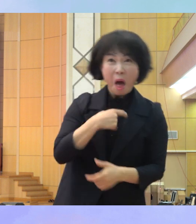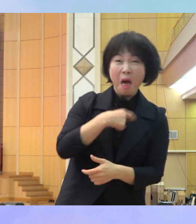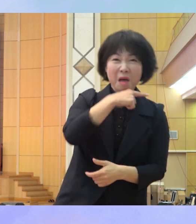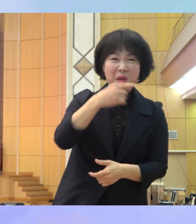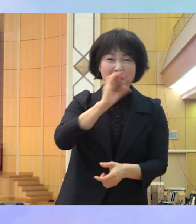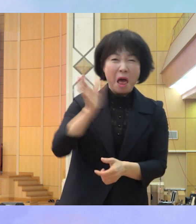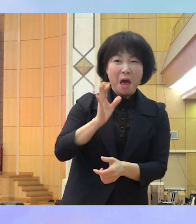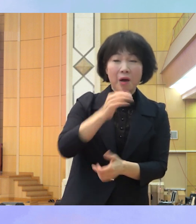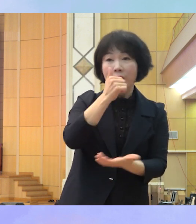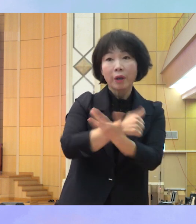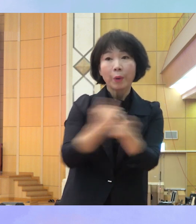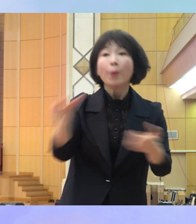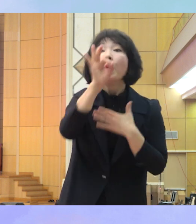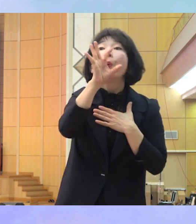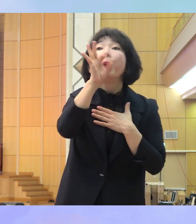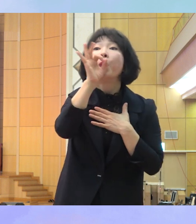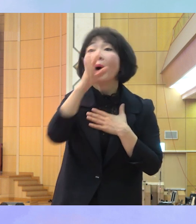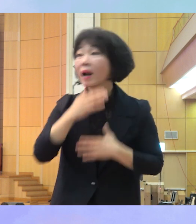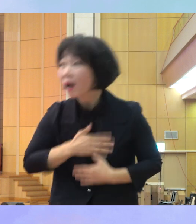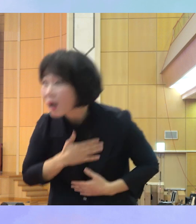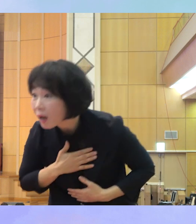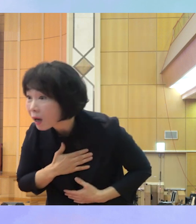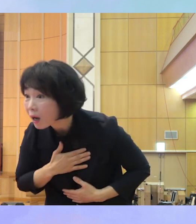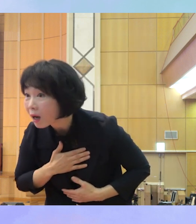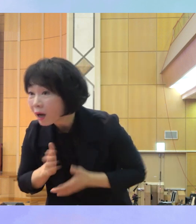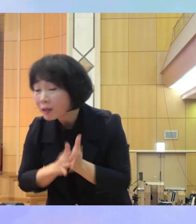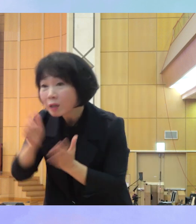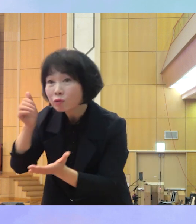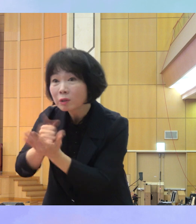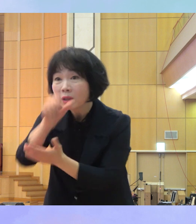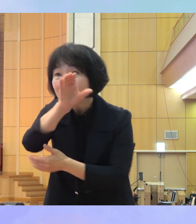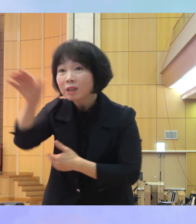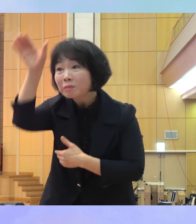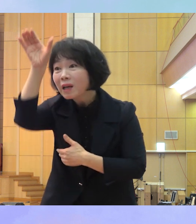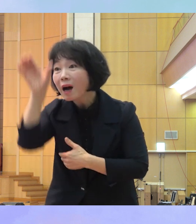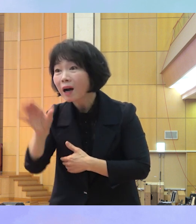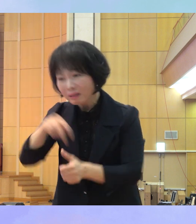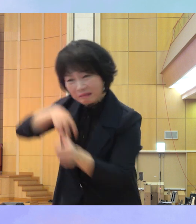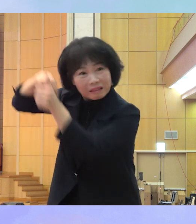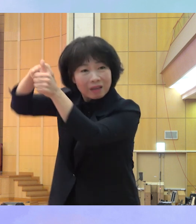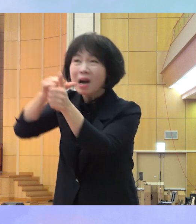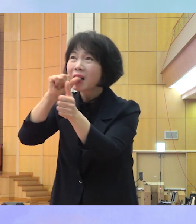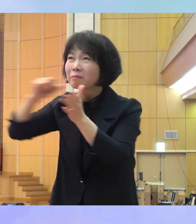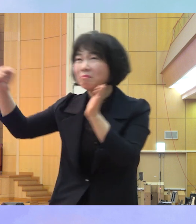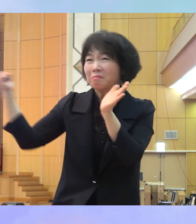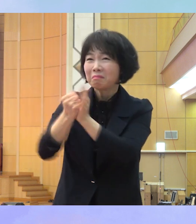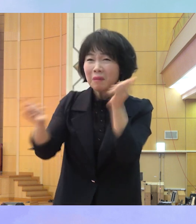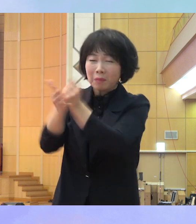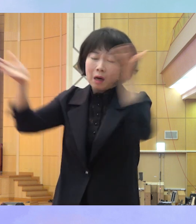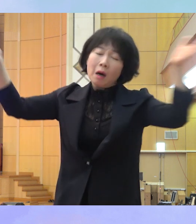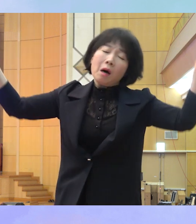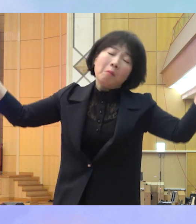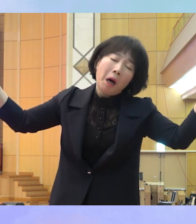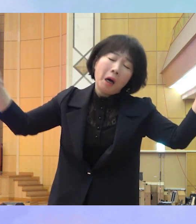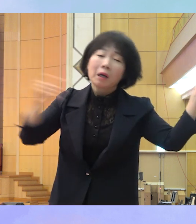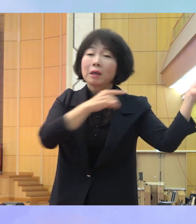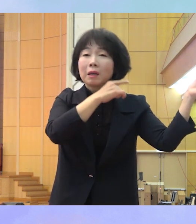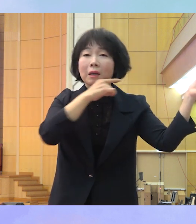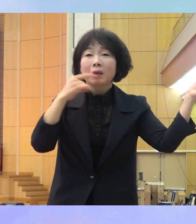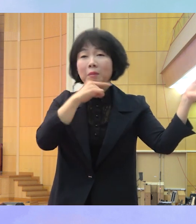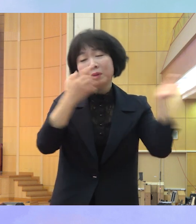예수님이 십자가에서 우리 죄를 위해서 그냥 죽기만 하면 다 된다면 죽으면